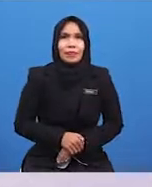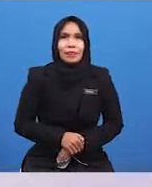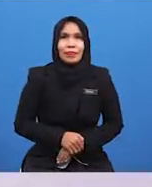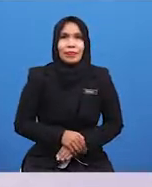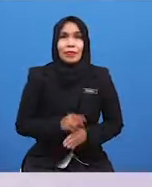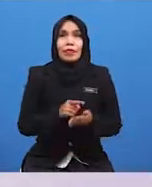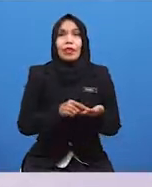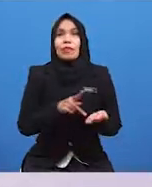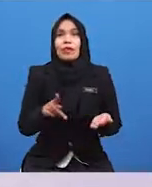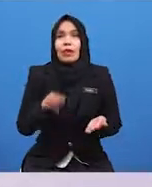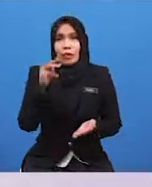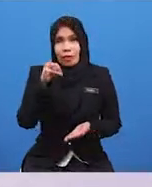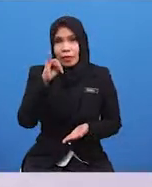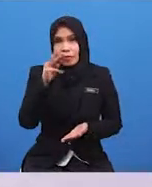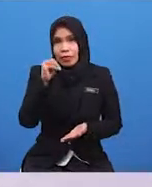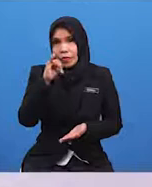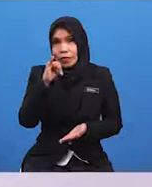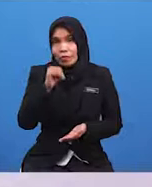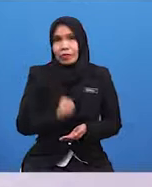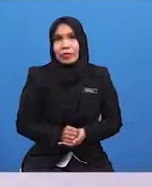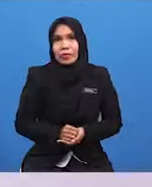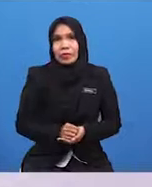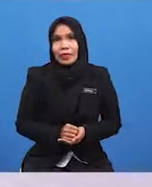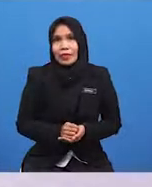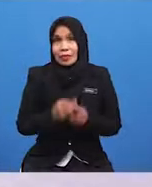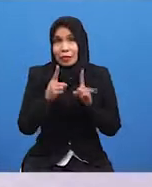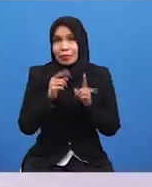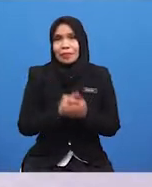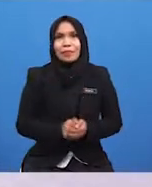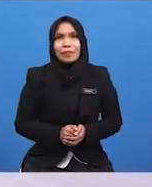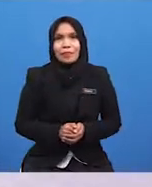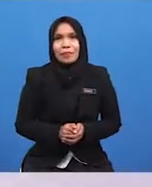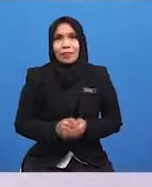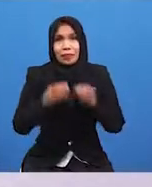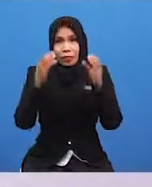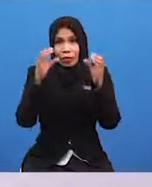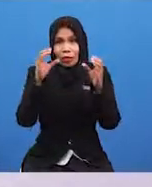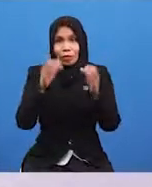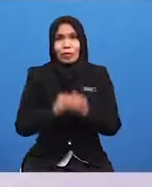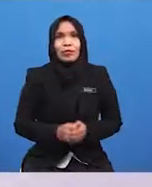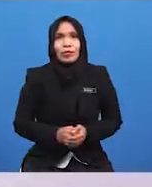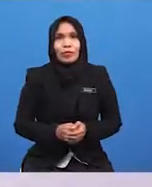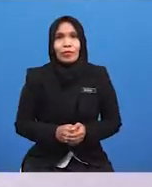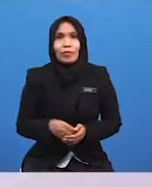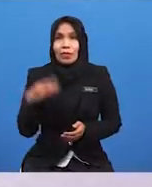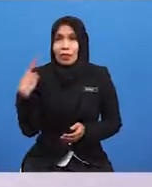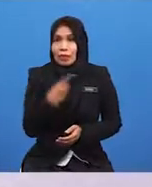dapat ramalkan chegou kita seharusnya nama akan diri sendiri sekiranya